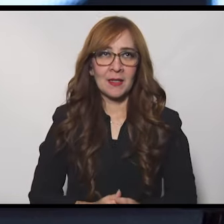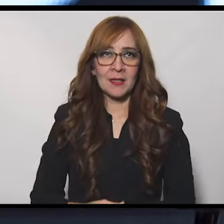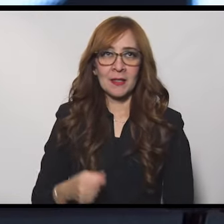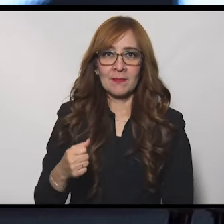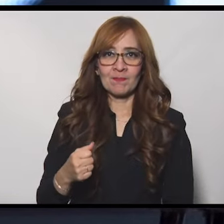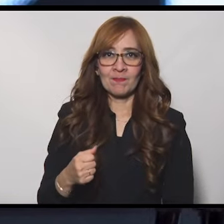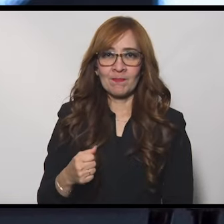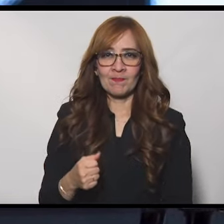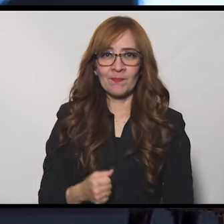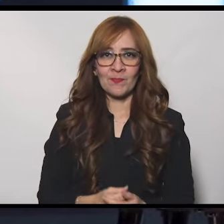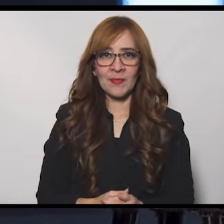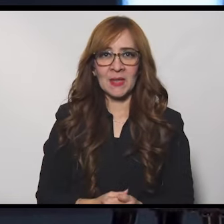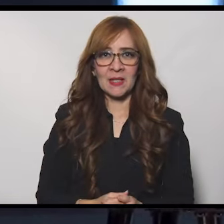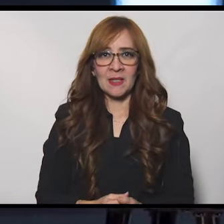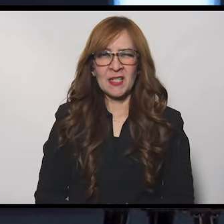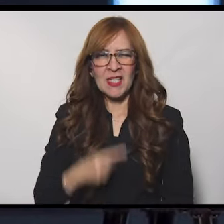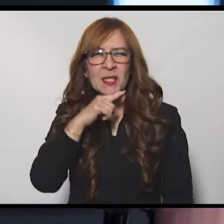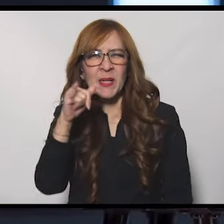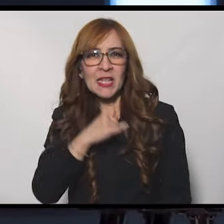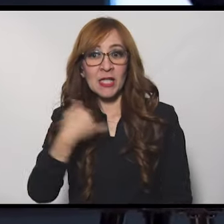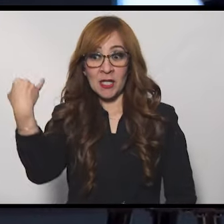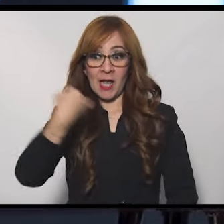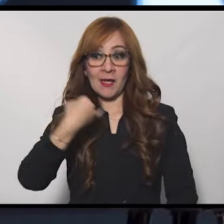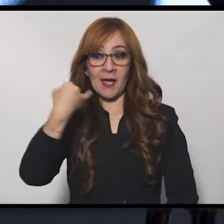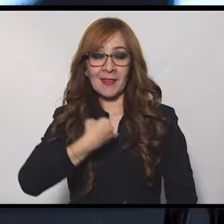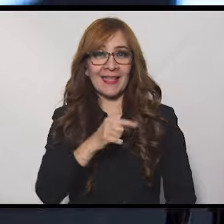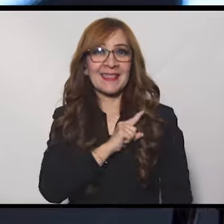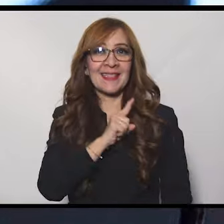Ibaratnya ekstrim ya, ngata-ngatain diri sendiri gitu loh.